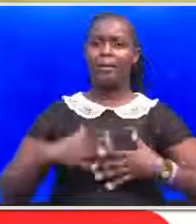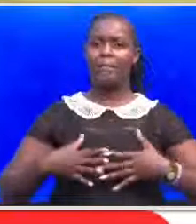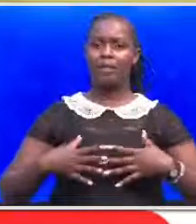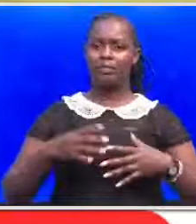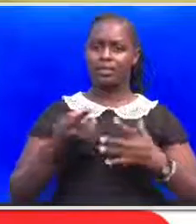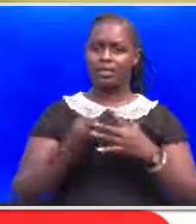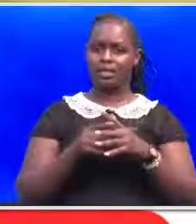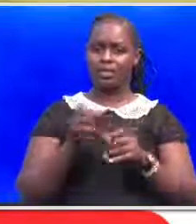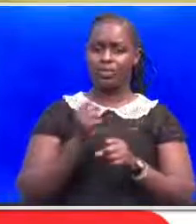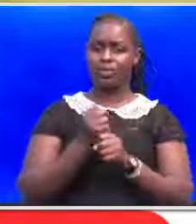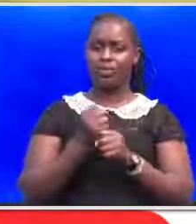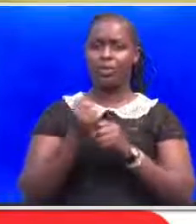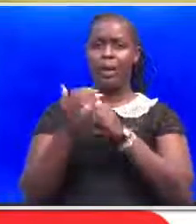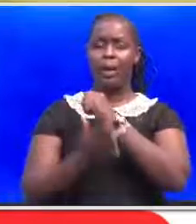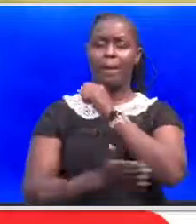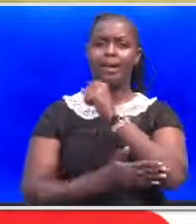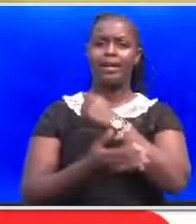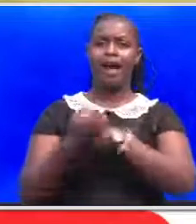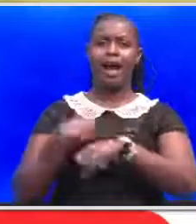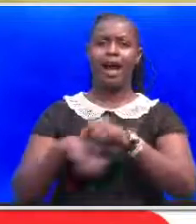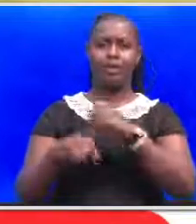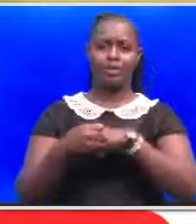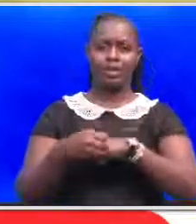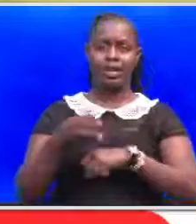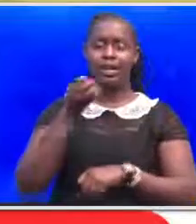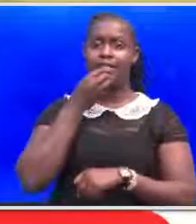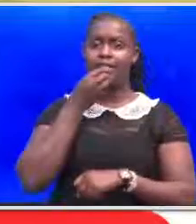action, we are told